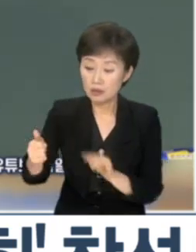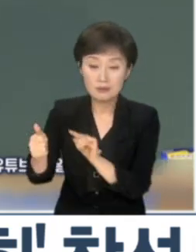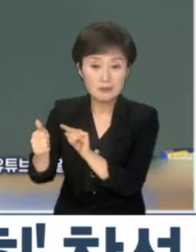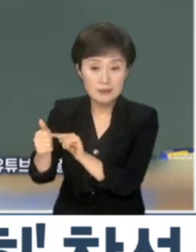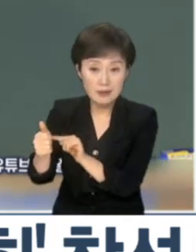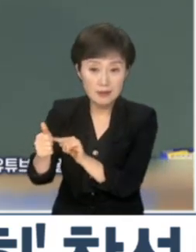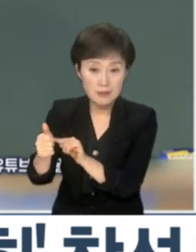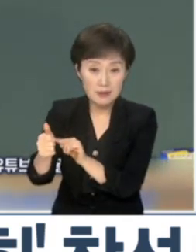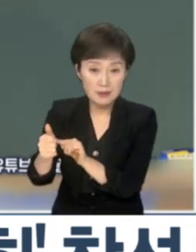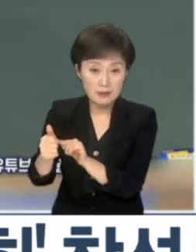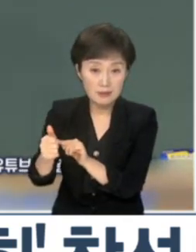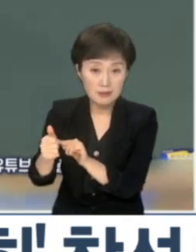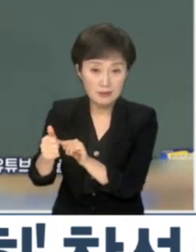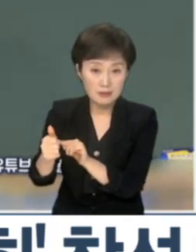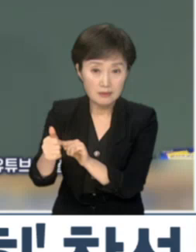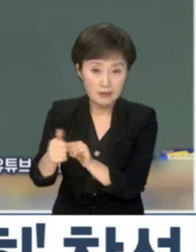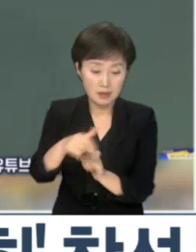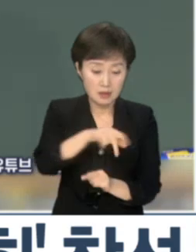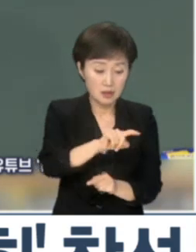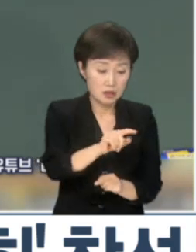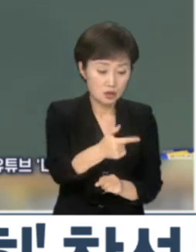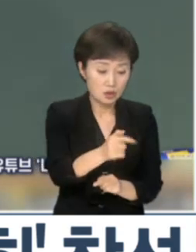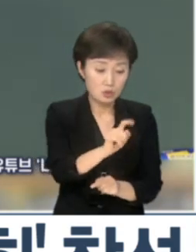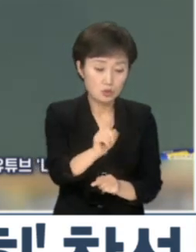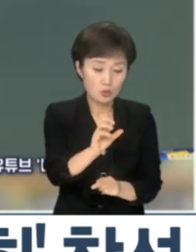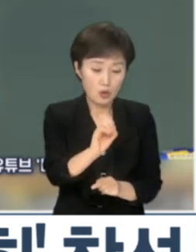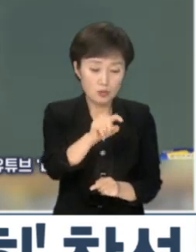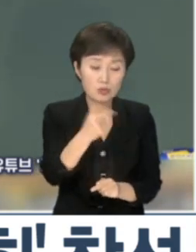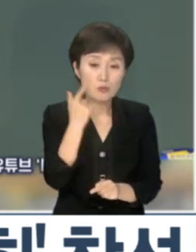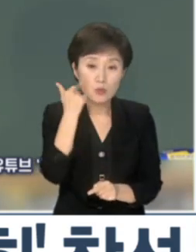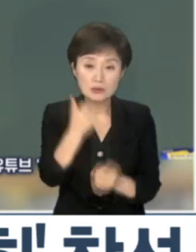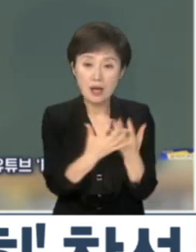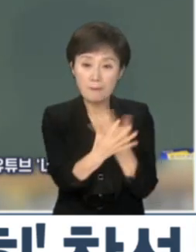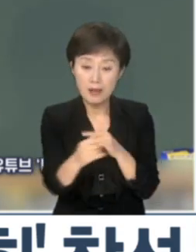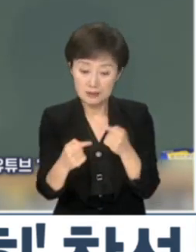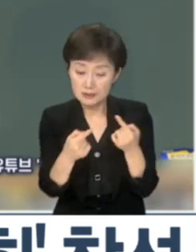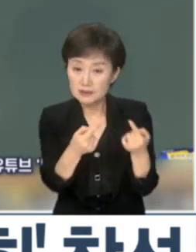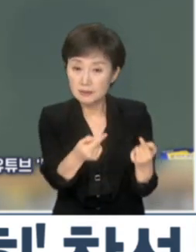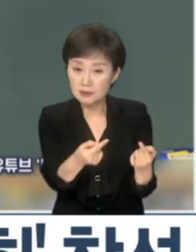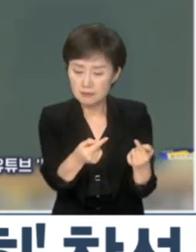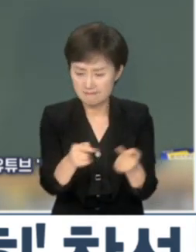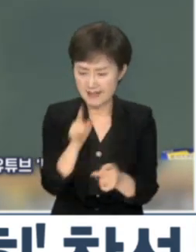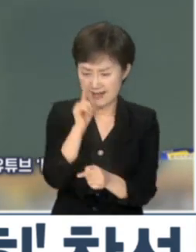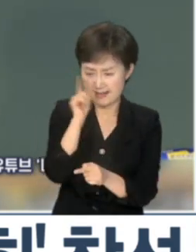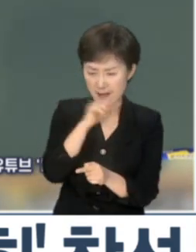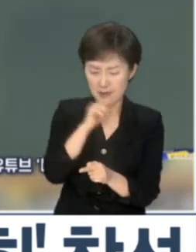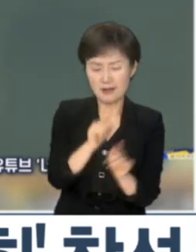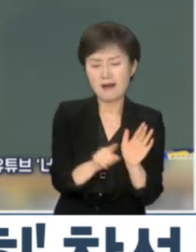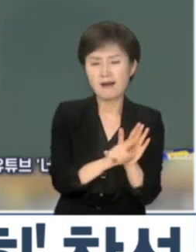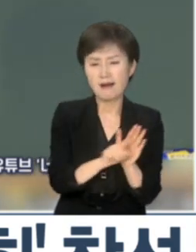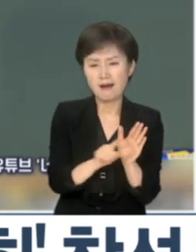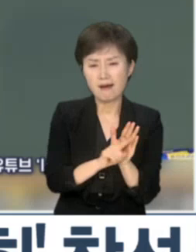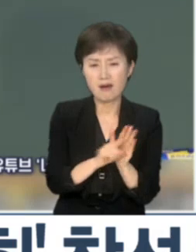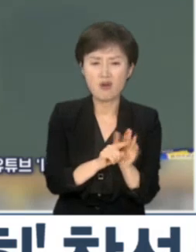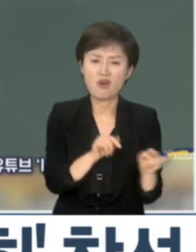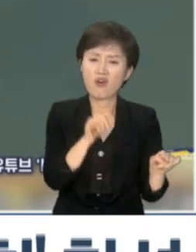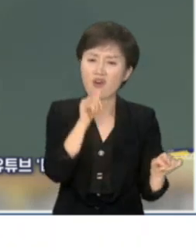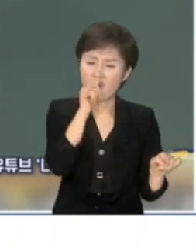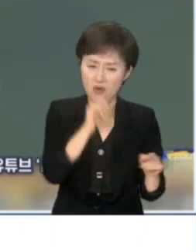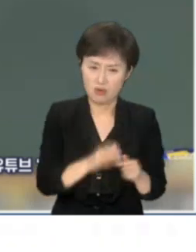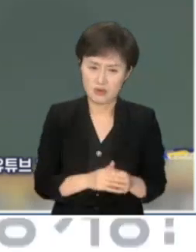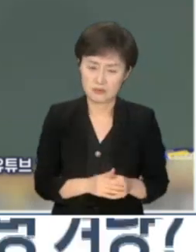진보 언론에서는 기본적으로 원희룡 장관이 이런 강성 이미지를 갖고 있는